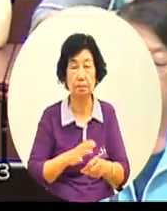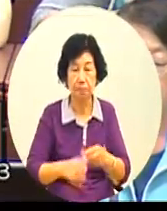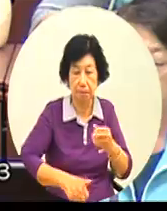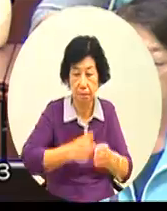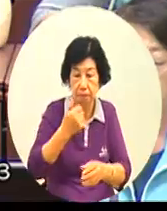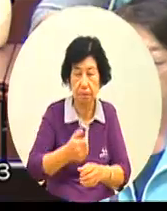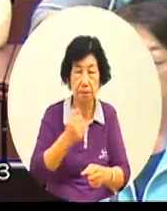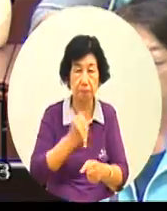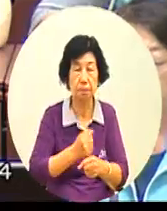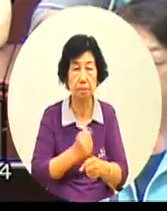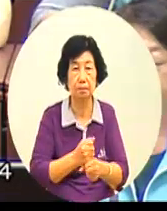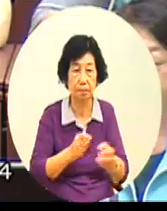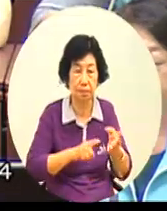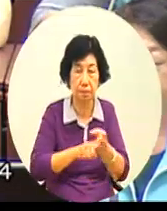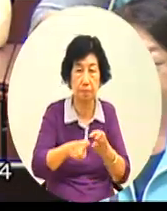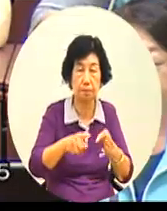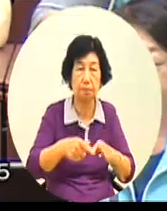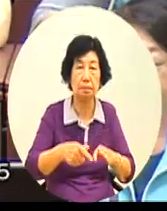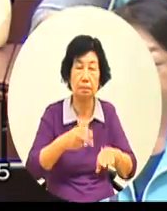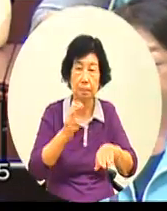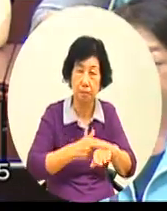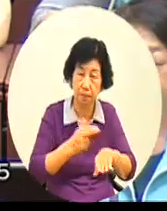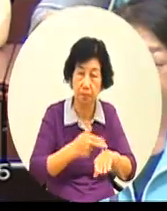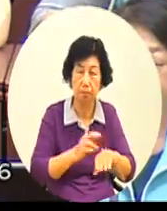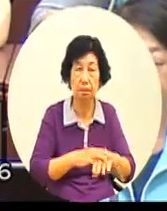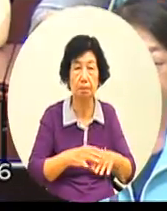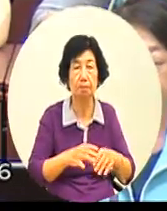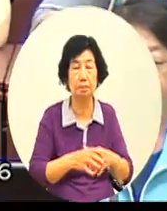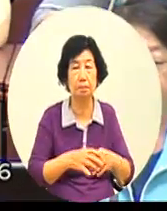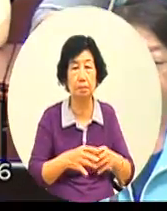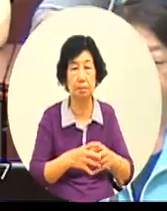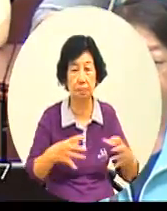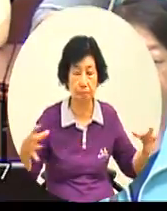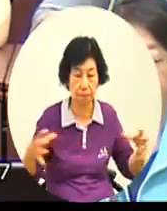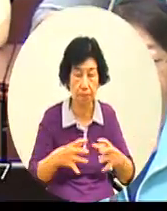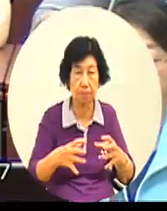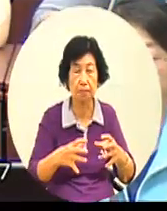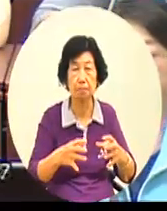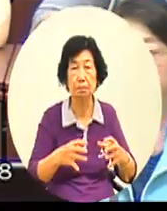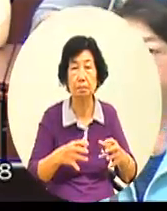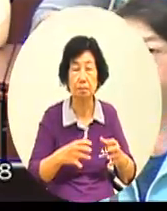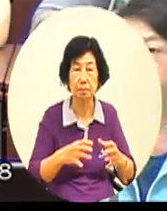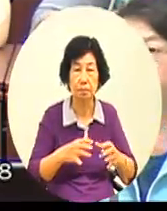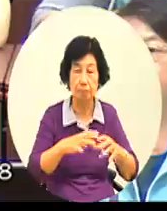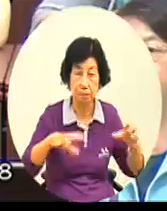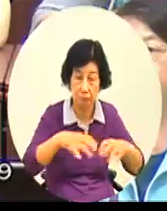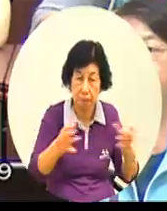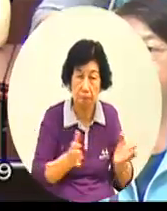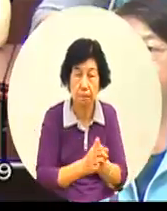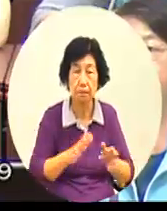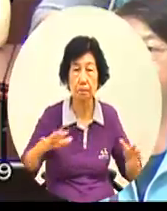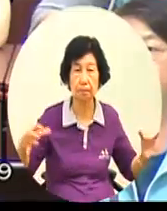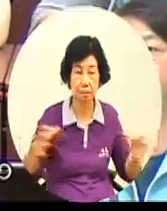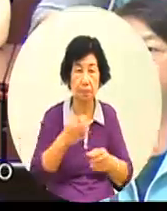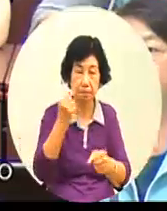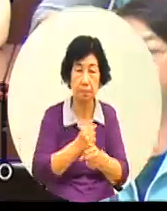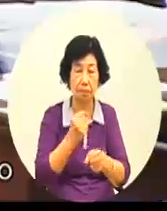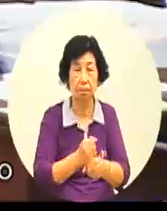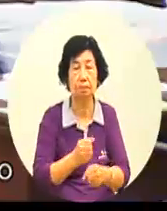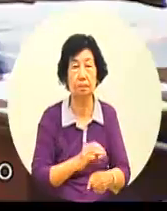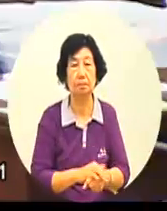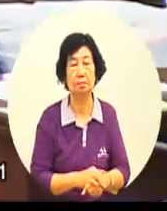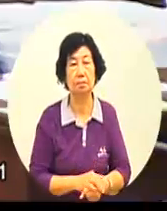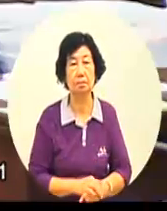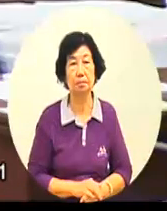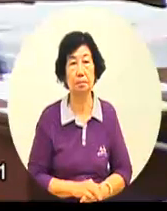些专业的团队可以一起加入来推动，这个都是我们现在积极在作业当中。 是，所以姚局长，本